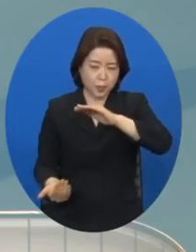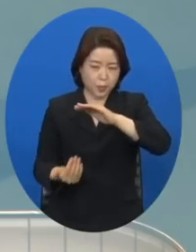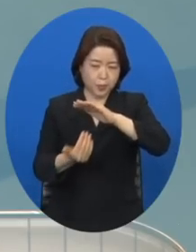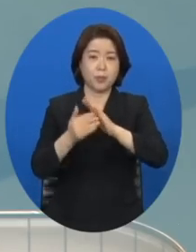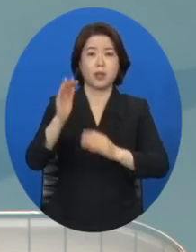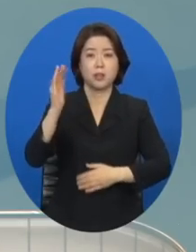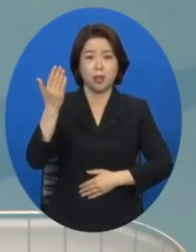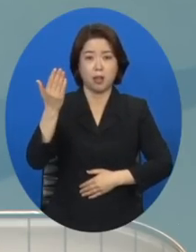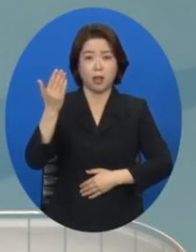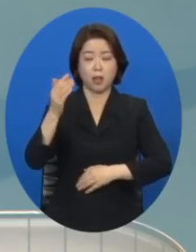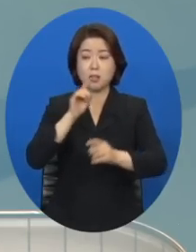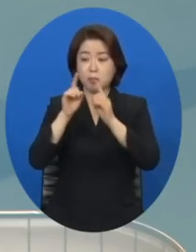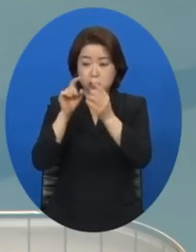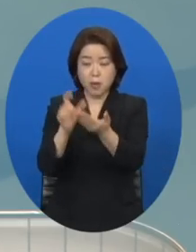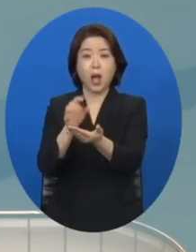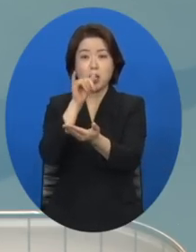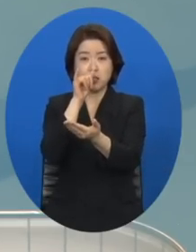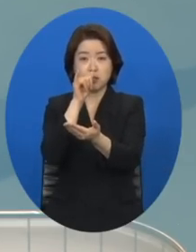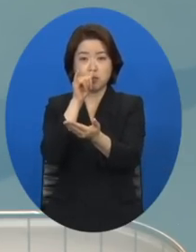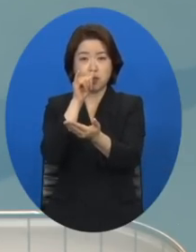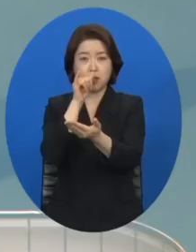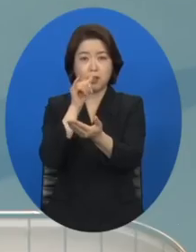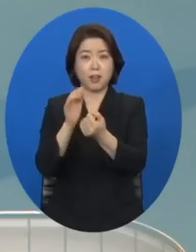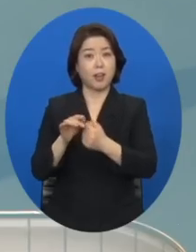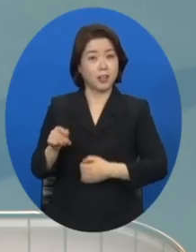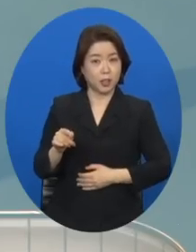됩니다라는 말씀이 있어요